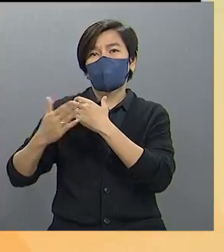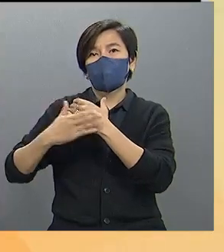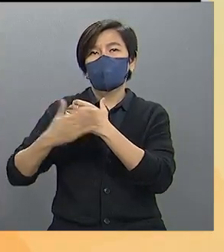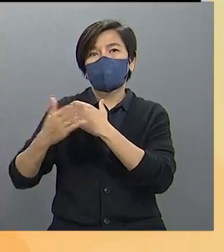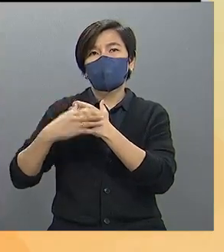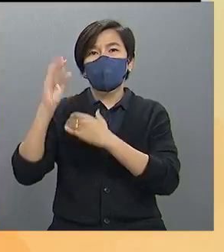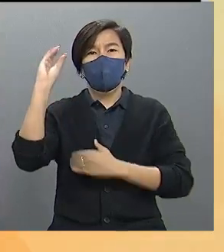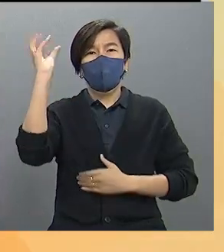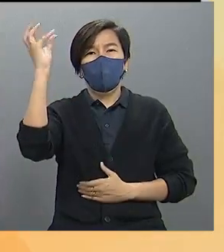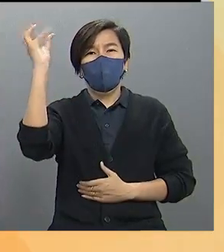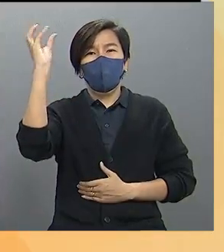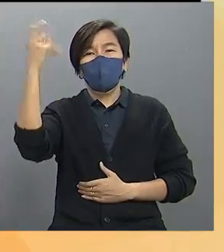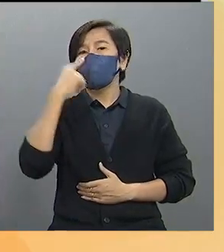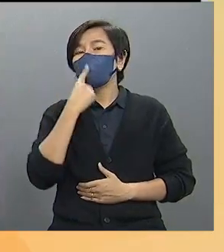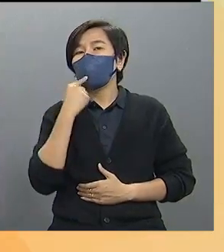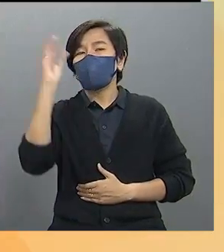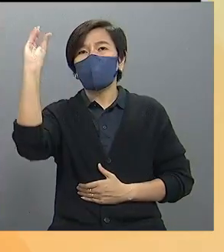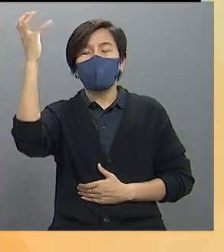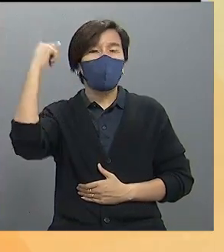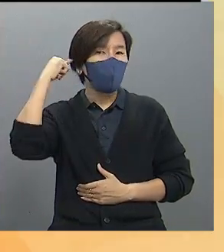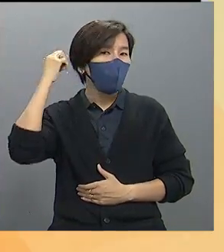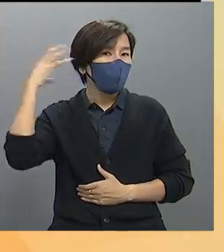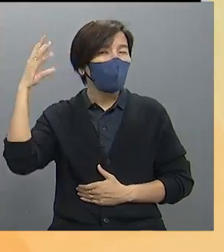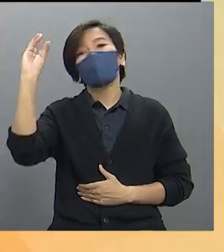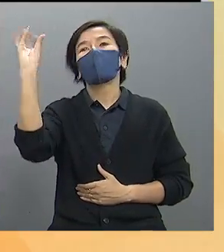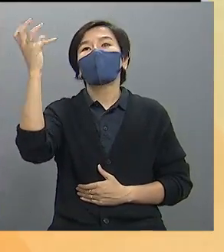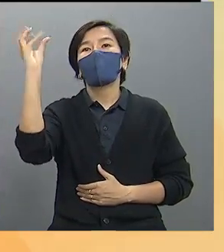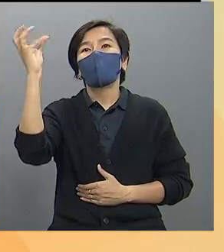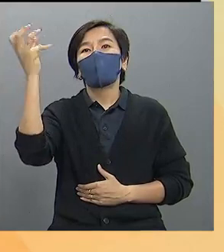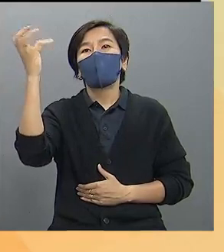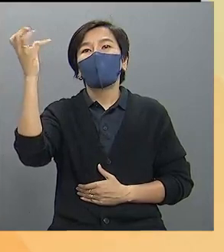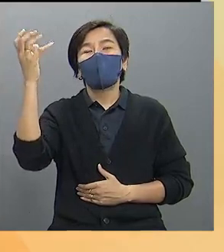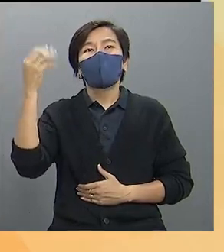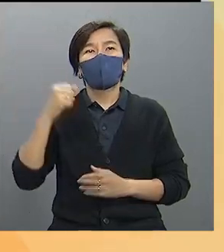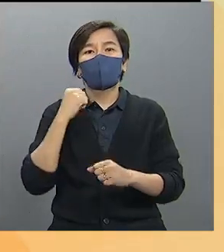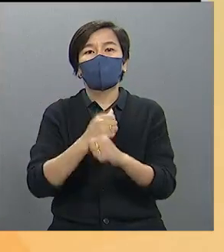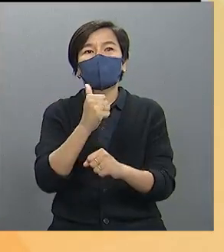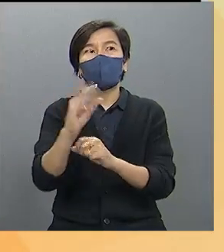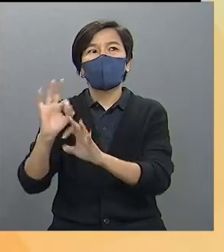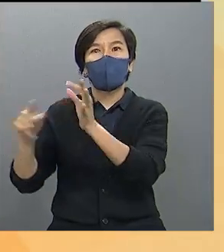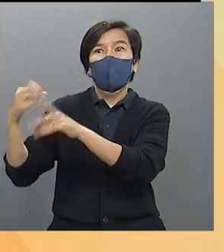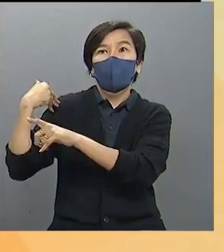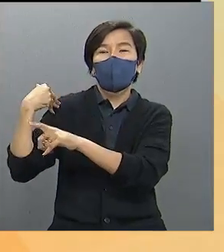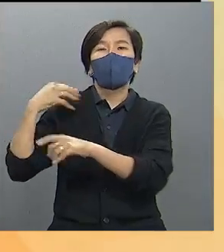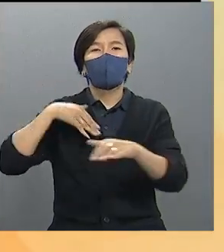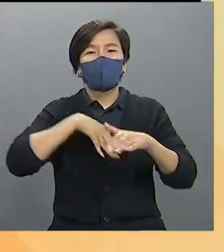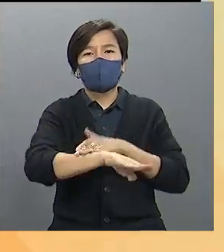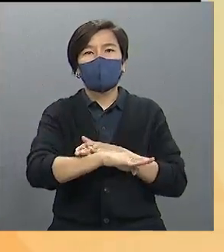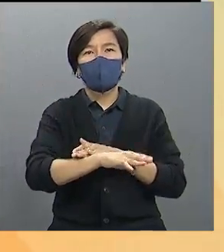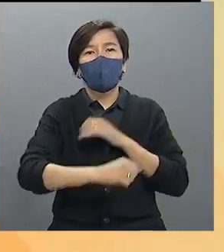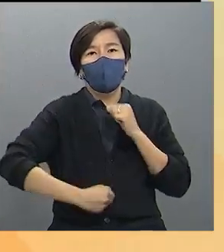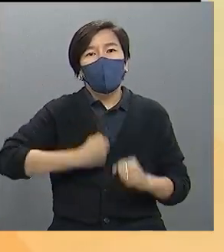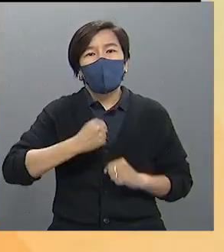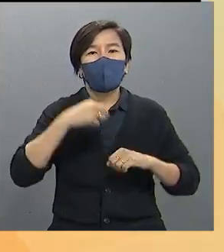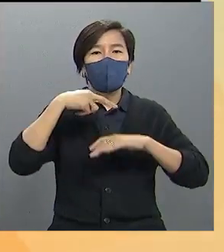แ้งปุ๊บใช่ไหมครับในอาคารที่ประมาณ 1-2 ชทเปอาคารขนาด LEG-GEอย่ตำจะตองมี Small Detector 1